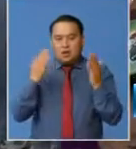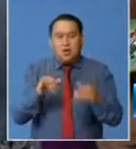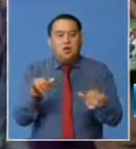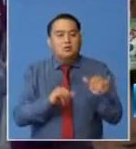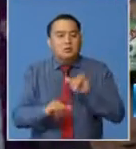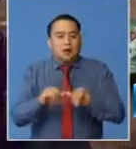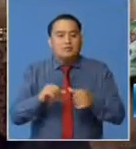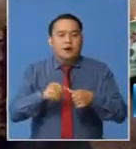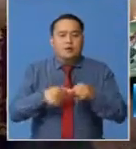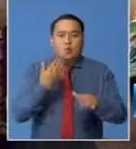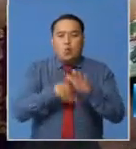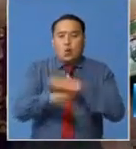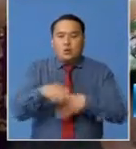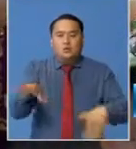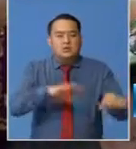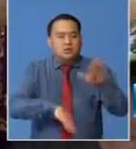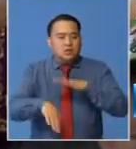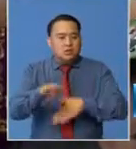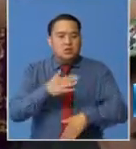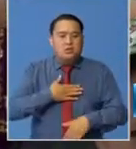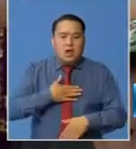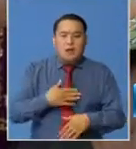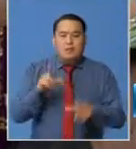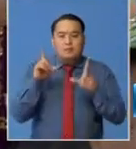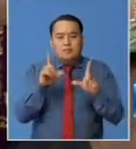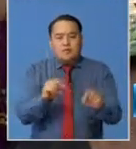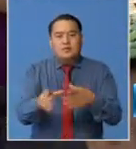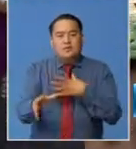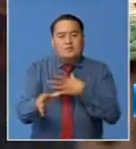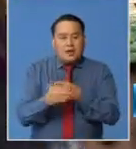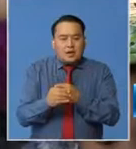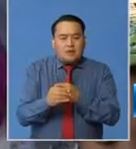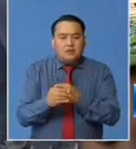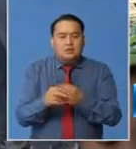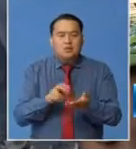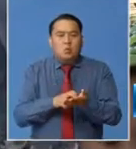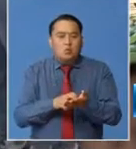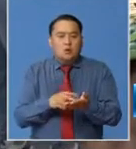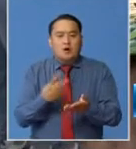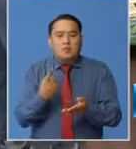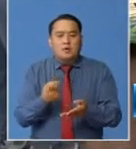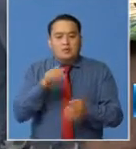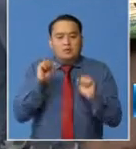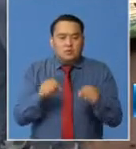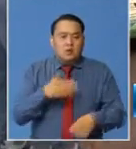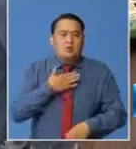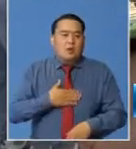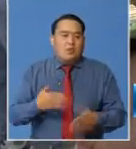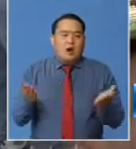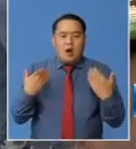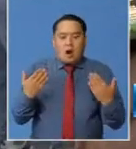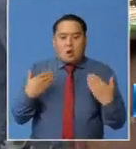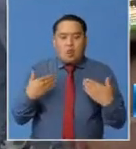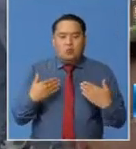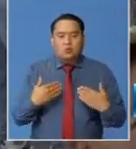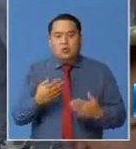и постоянно уходили на речку купаться. Нам приходилось идти вместе с ними. Одних пускать страшно. Теперь мы можем и сами отдохнуть, и